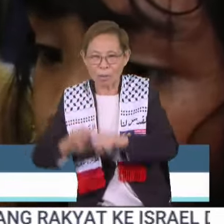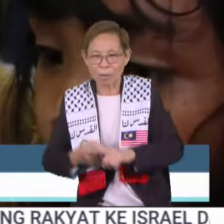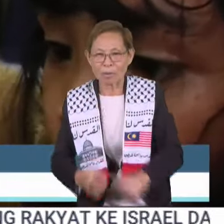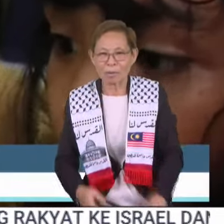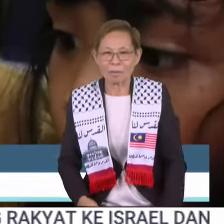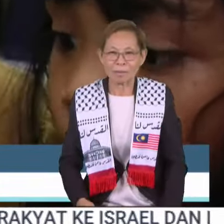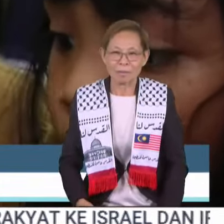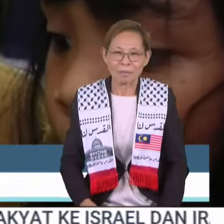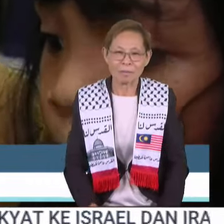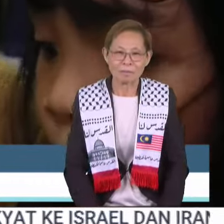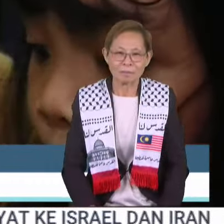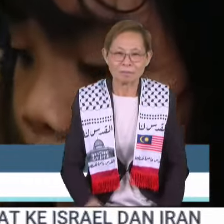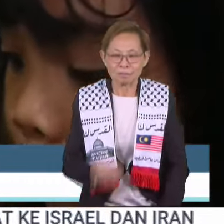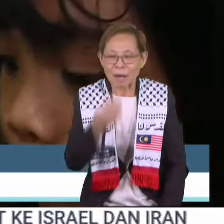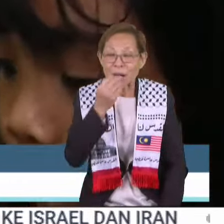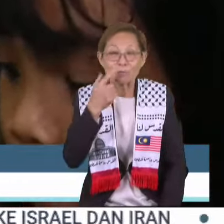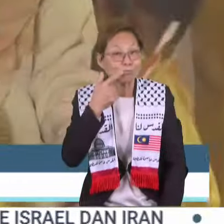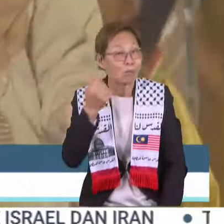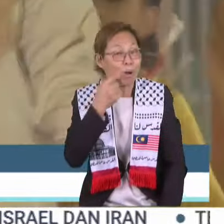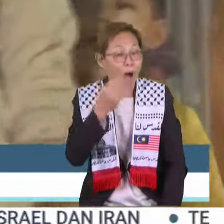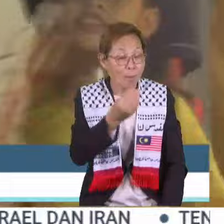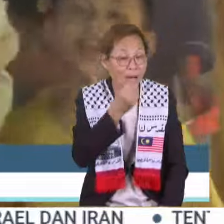Makan makanan yang sedap.